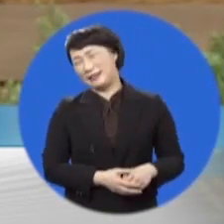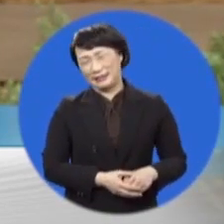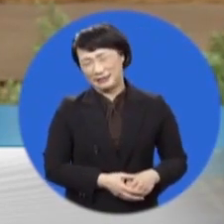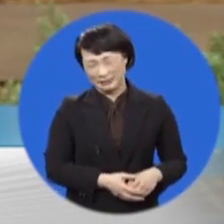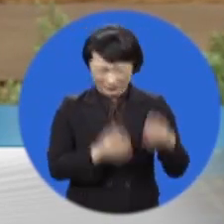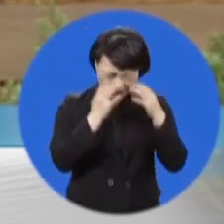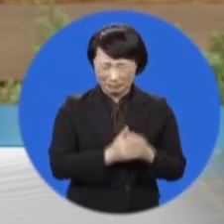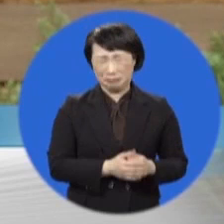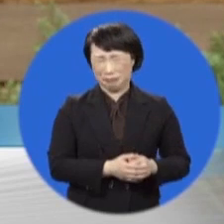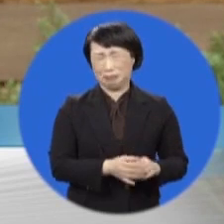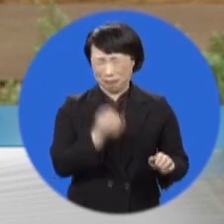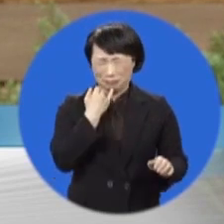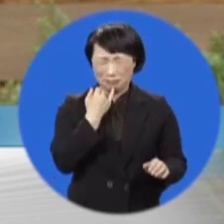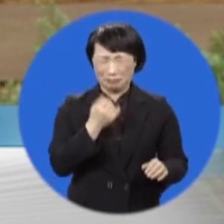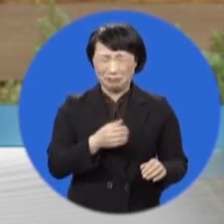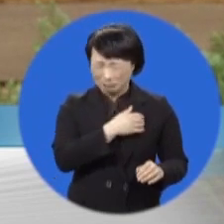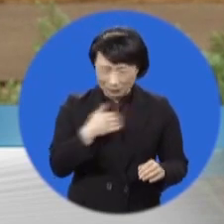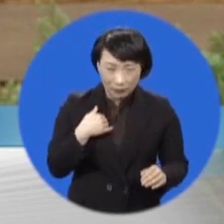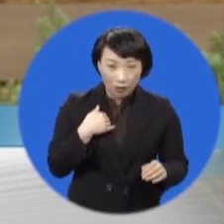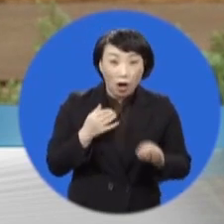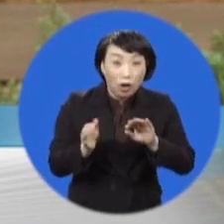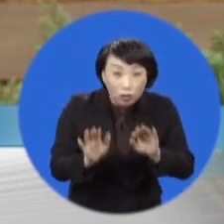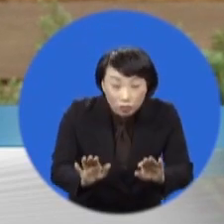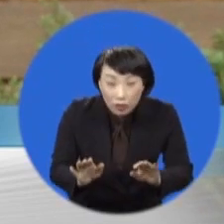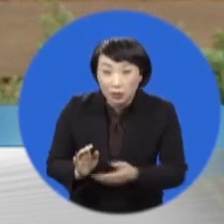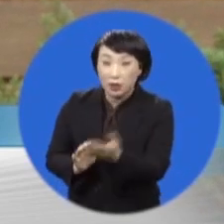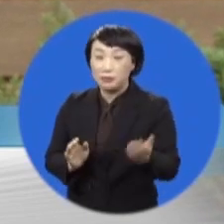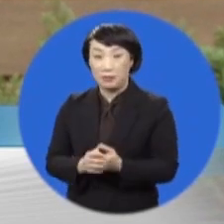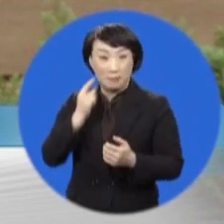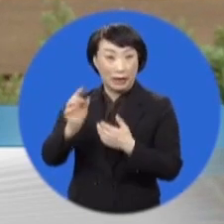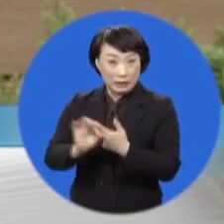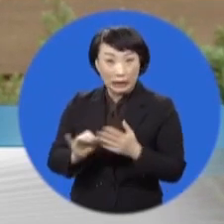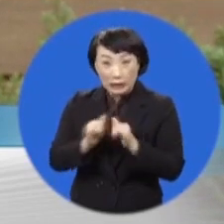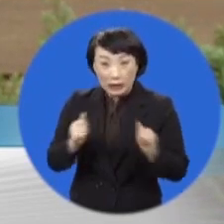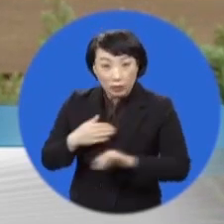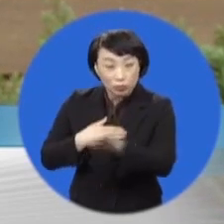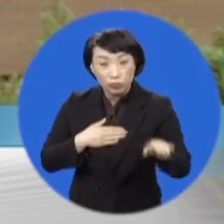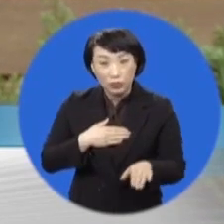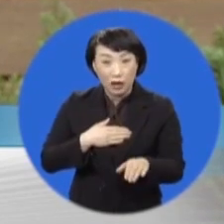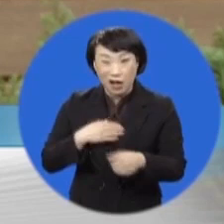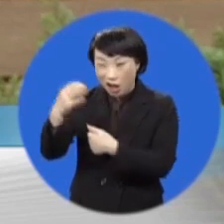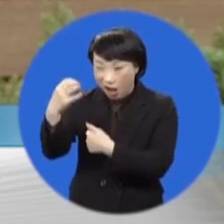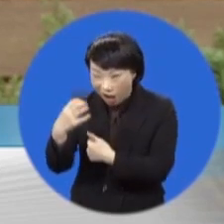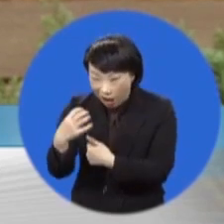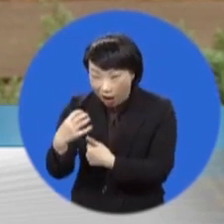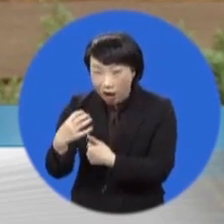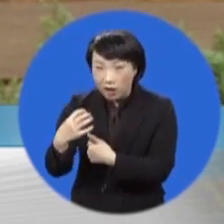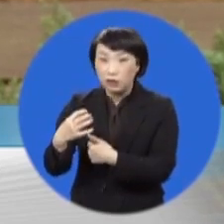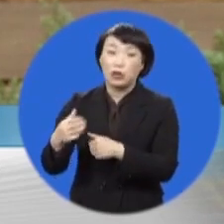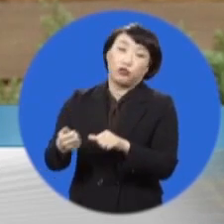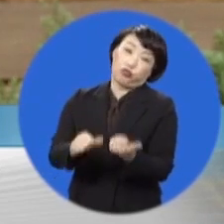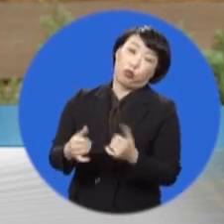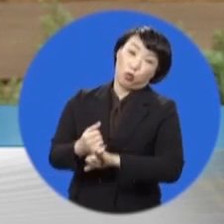난 겪고 겨 꿈은 내기 하지만 만약에 인간이 결박 땅에서 꾹